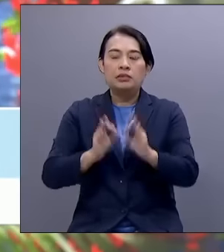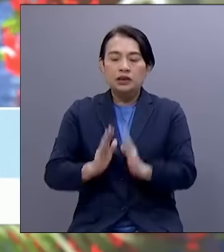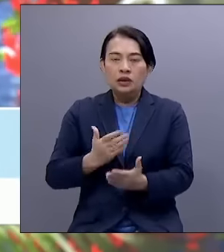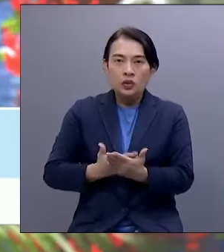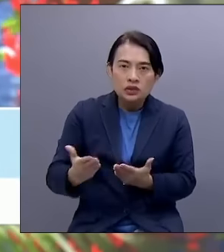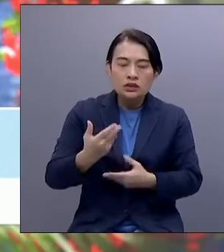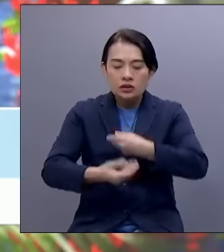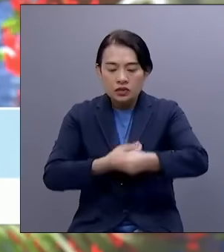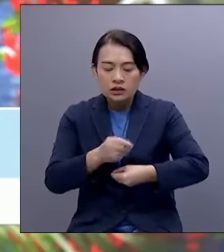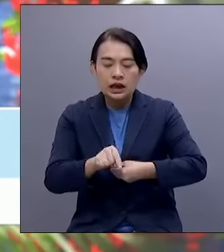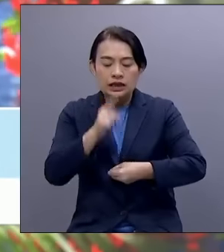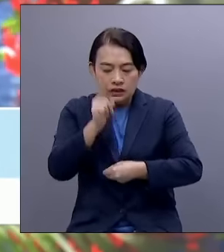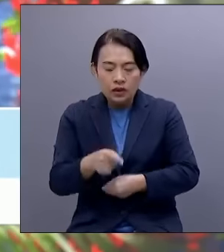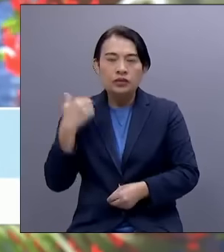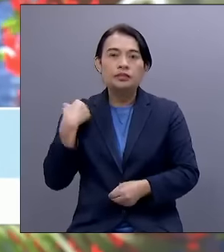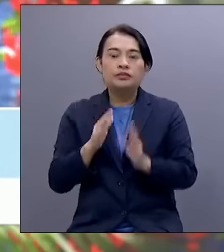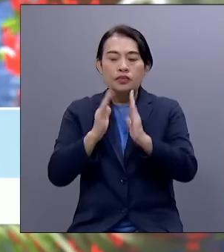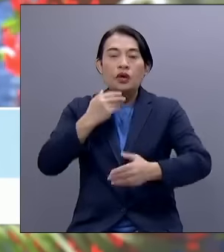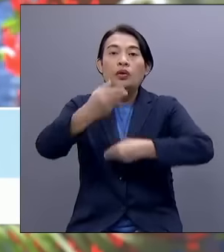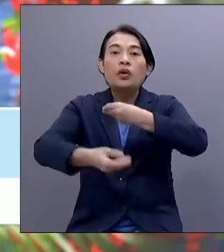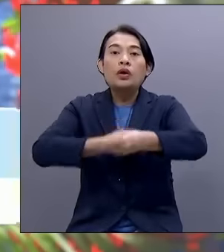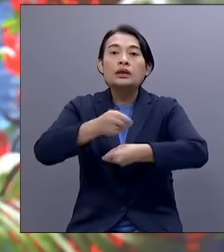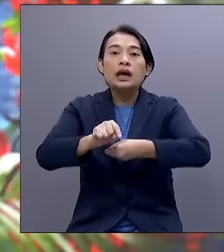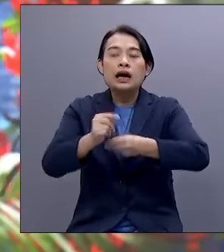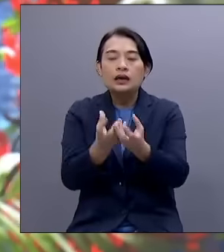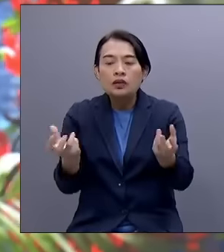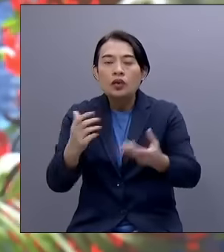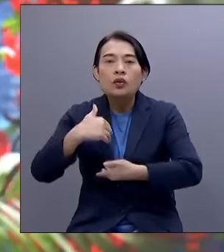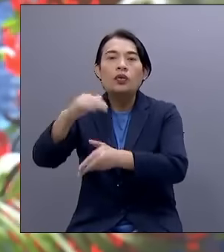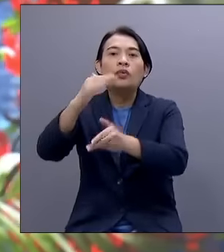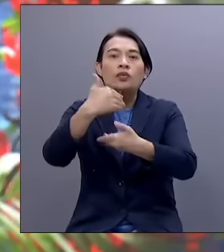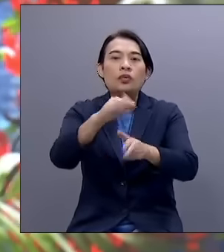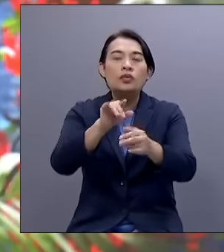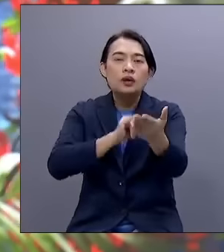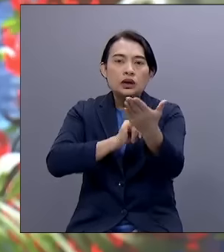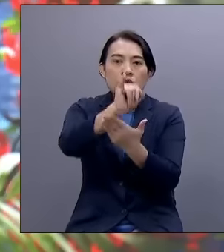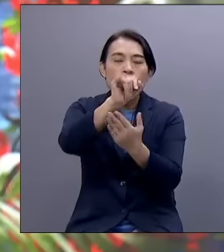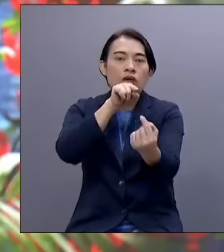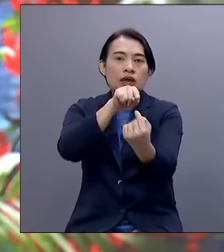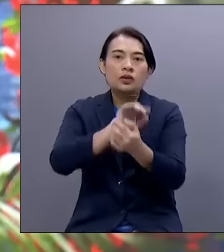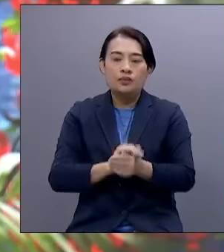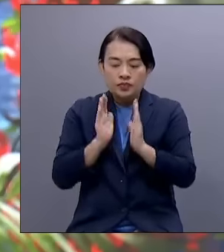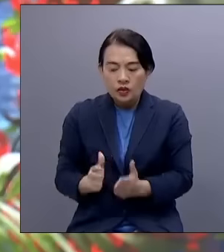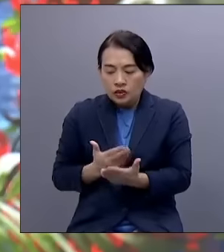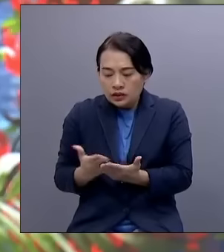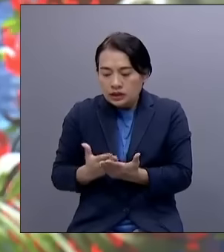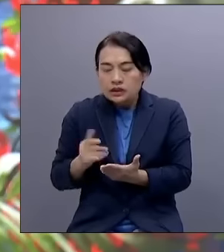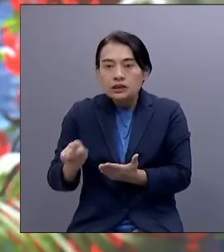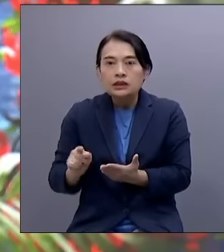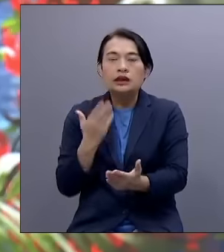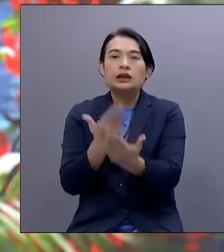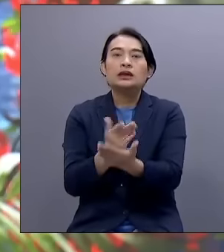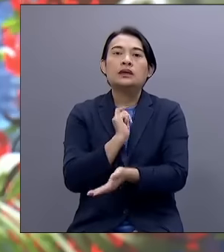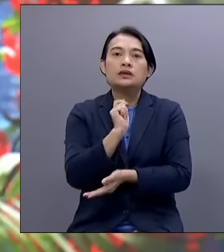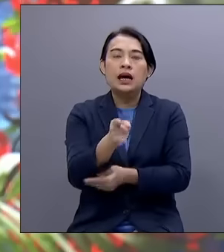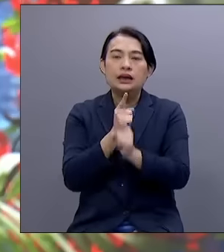แล้วก็ผู้ขายนะครับผู้ขายนะครับก็ต้องส่งสินค้าให้ถูกต้องนะครับส่วนผู้ซื้อเมื่อของมาแล้วนะครับคุณก็ต้องชำระเงินนะ